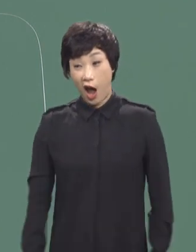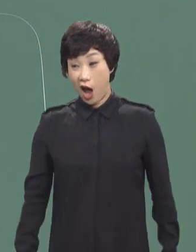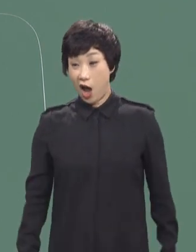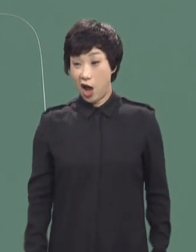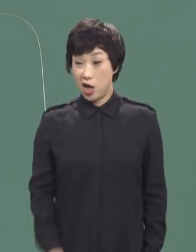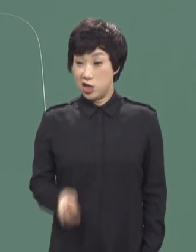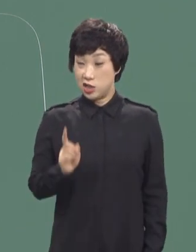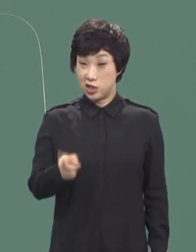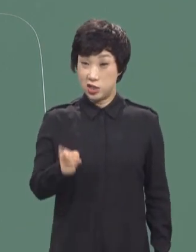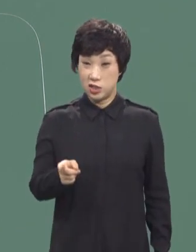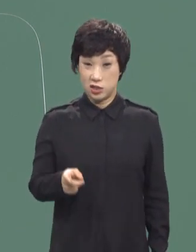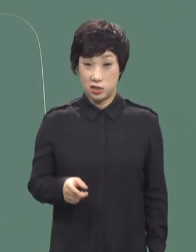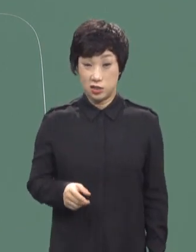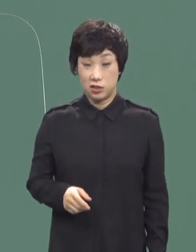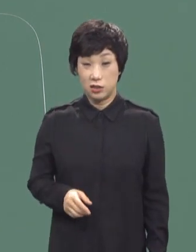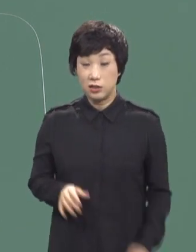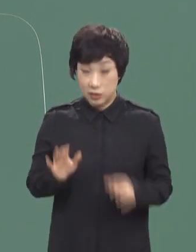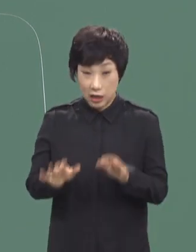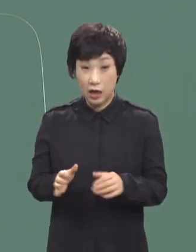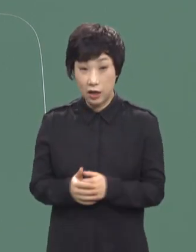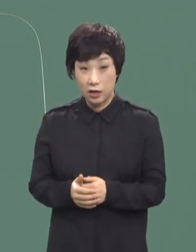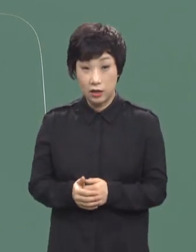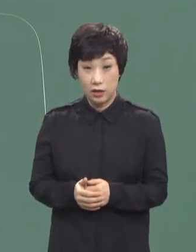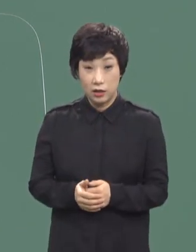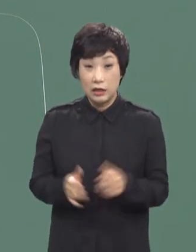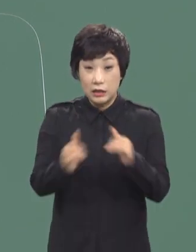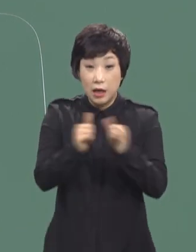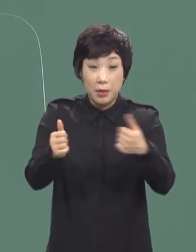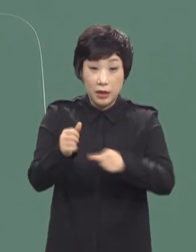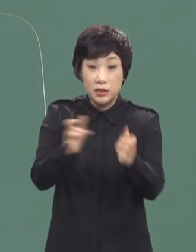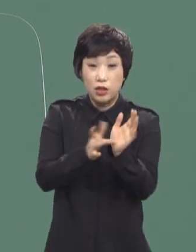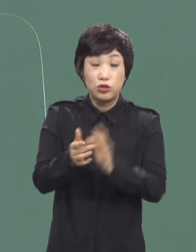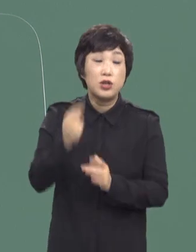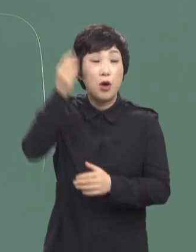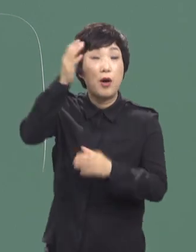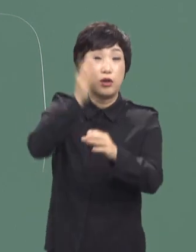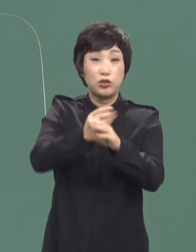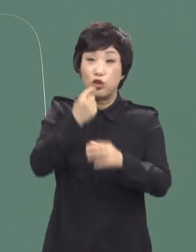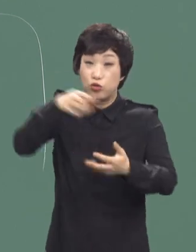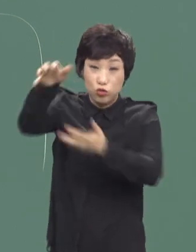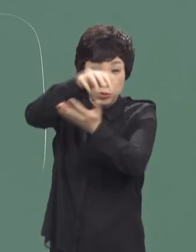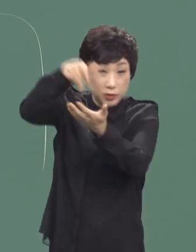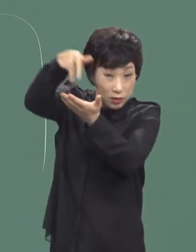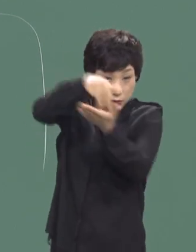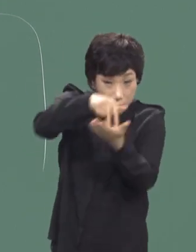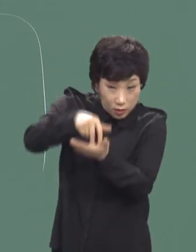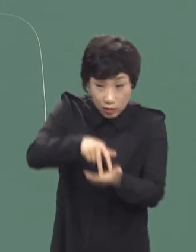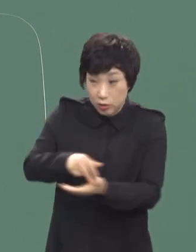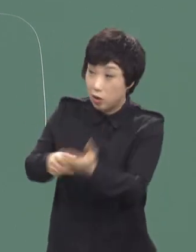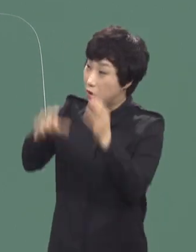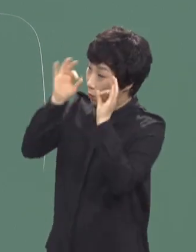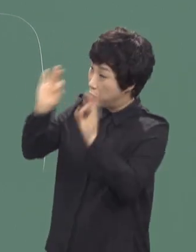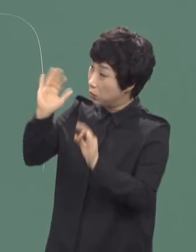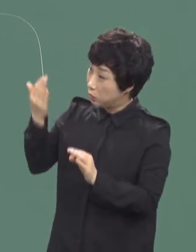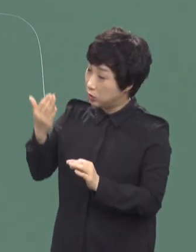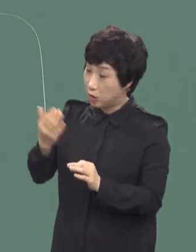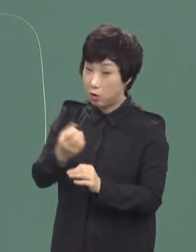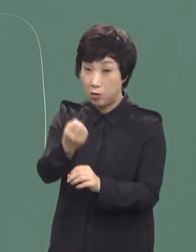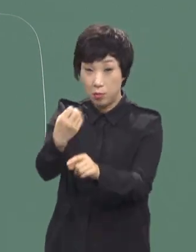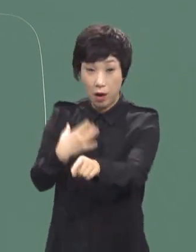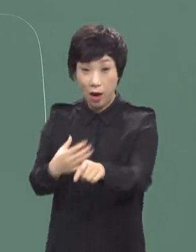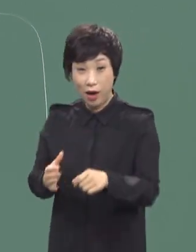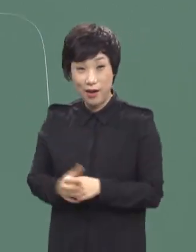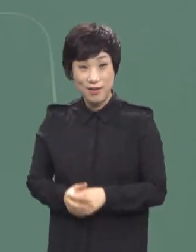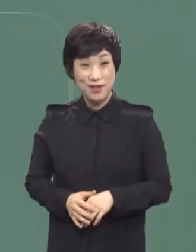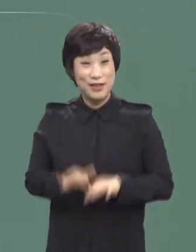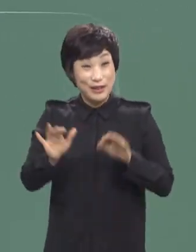잘 봐라. 인자가 영광 중에 구름을 타고 다시 오는 것을 너희가 볼 것이다.